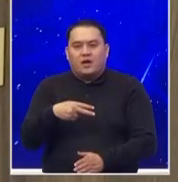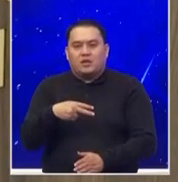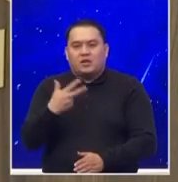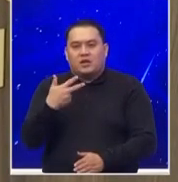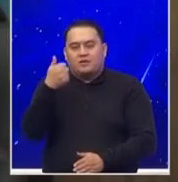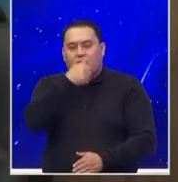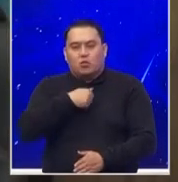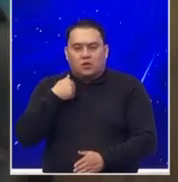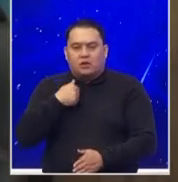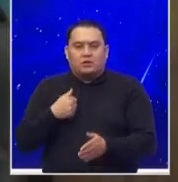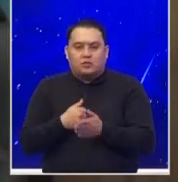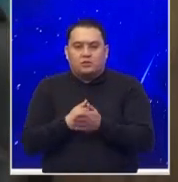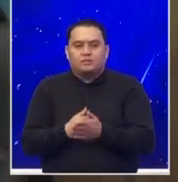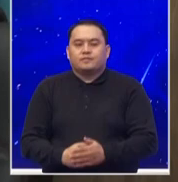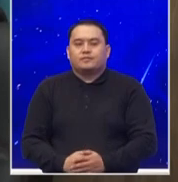января 2023 года.